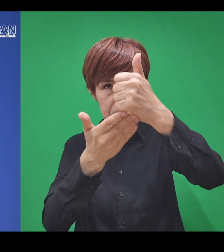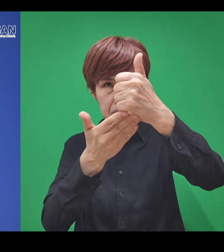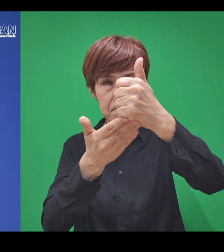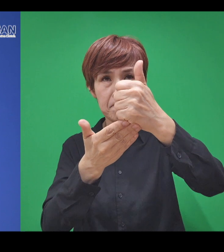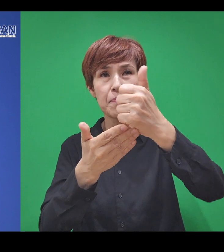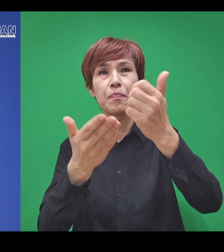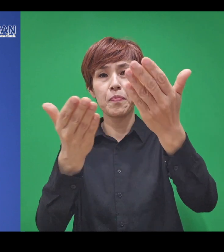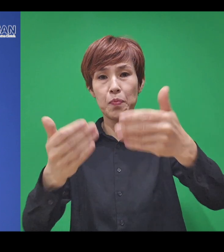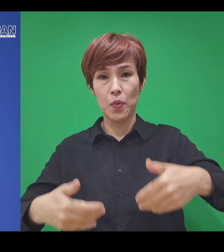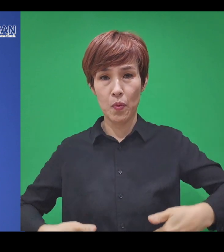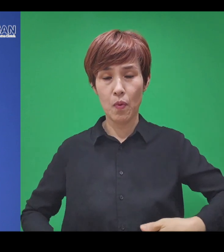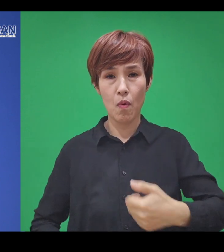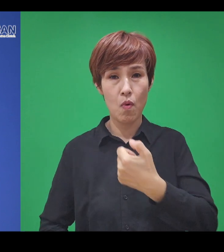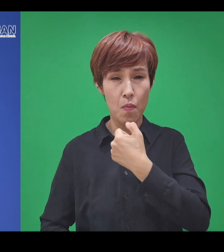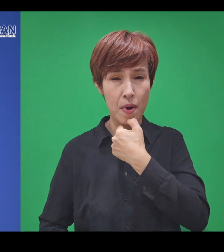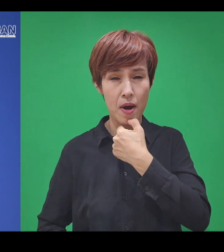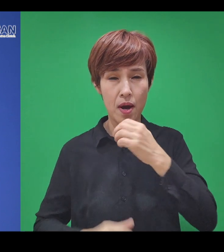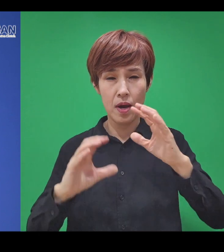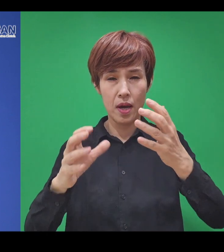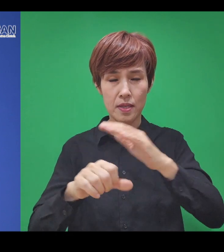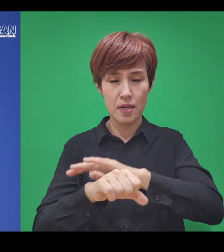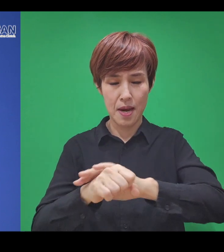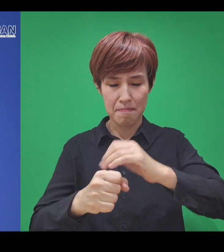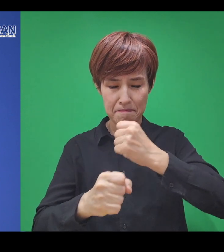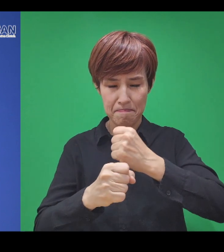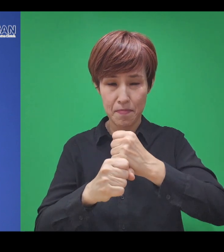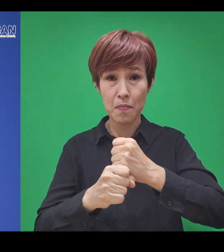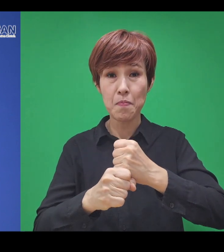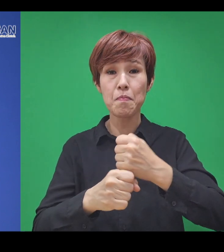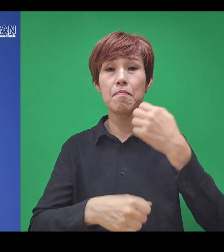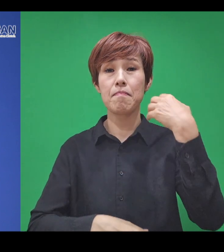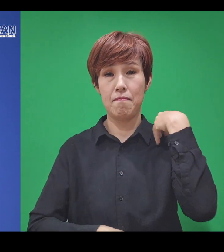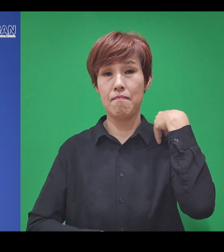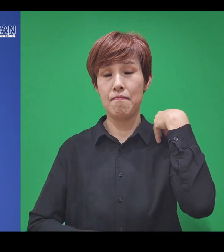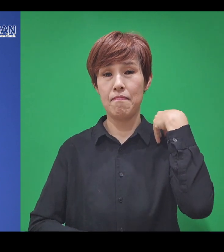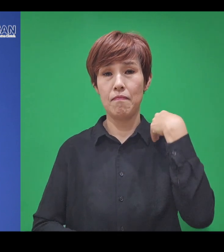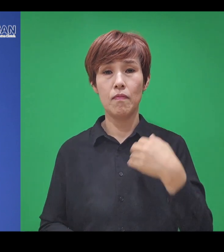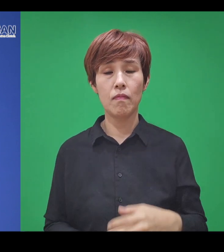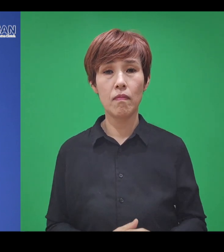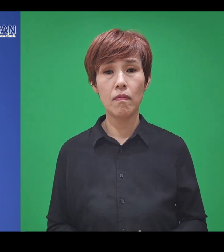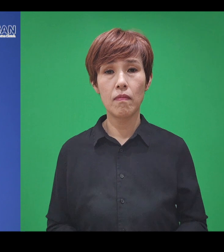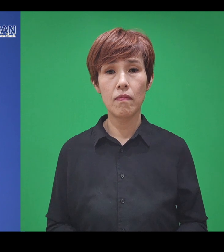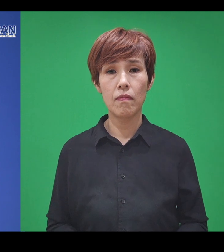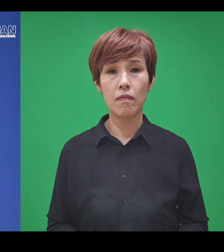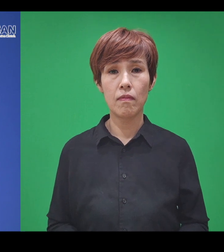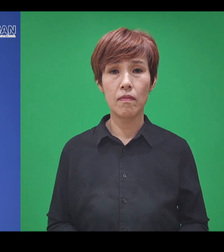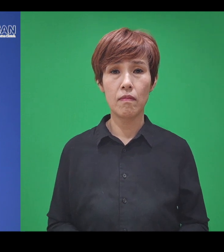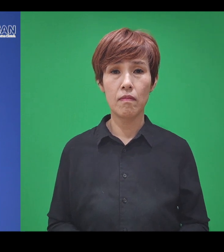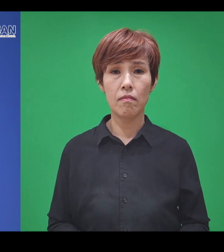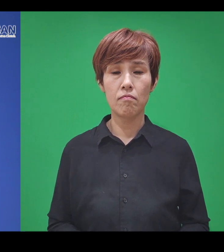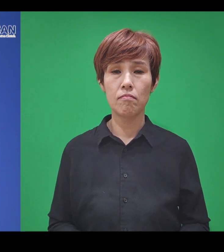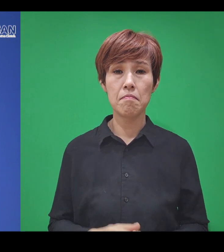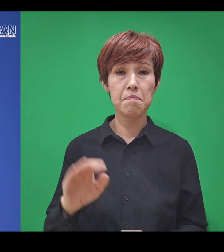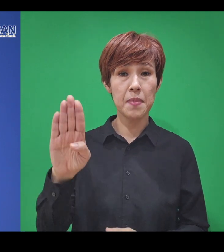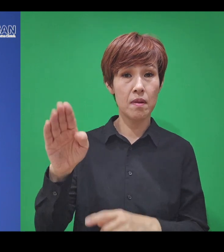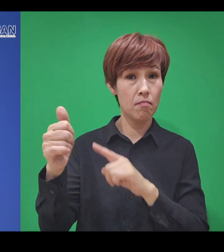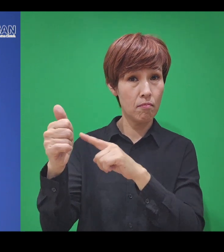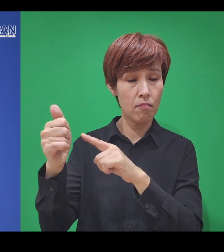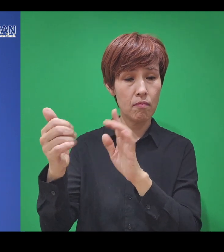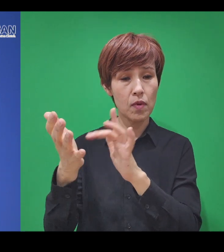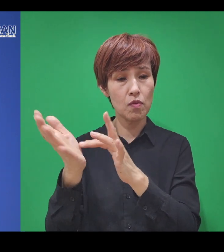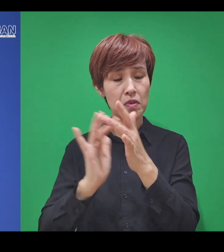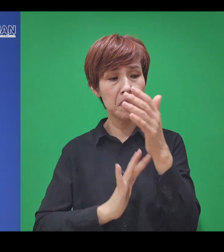로마 제국을 세워야 하는 직무가 있습니다. 만일 이 사람이 예수님